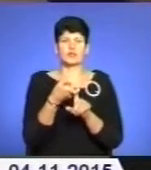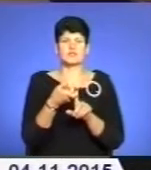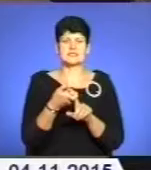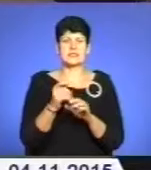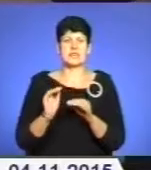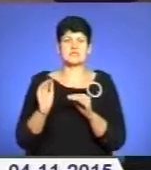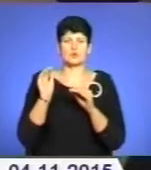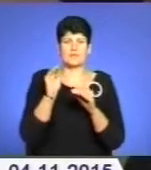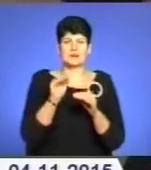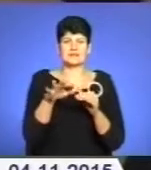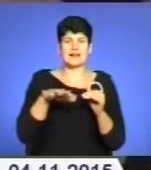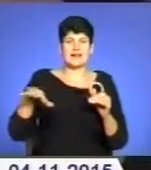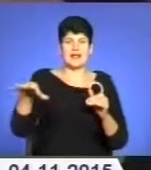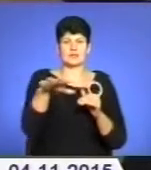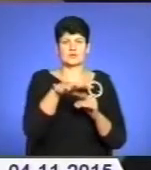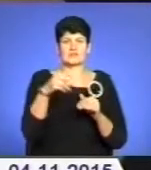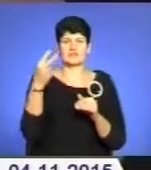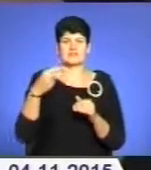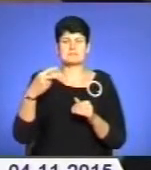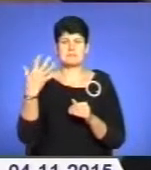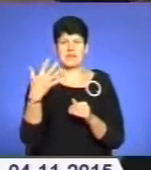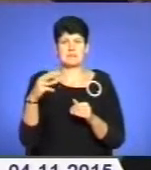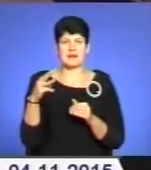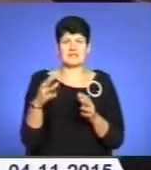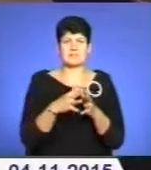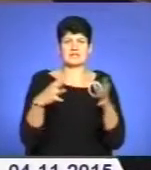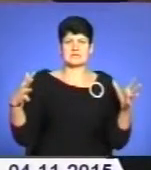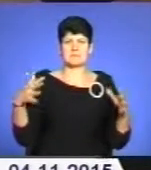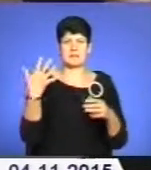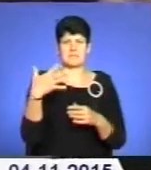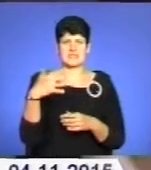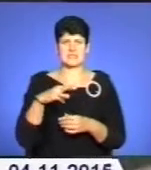наступальних з радіусом ураження 25 метрів, максимальним 50 метрів.